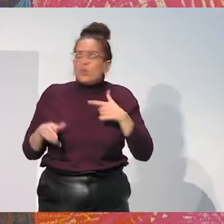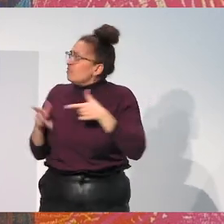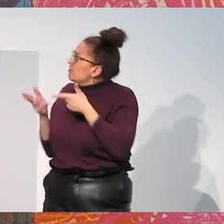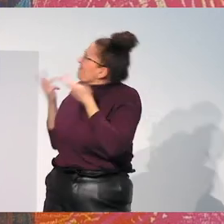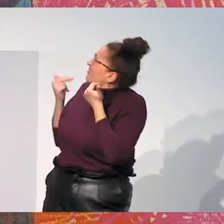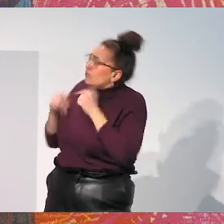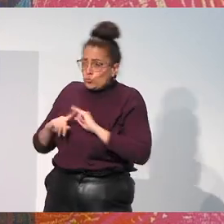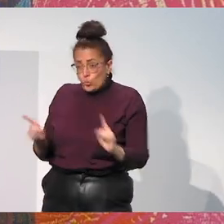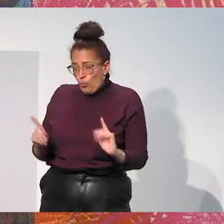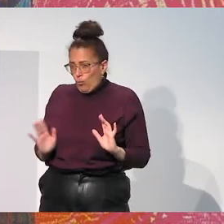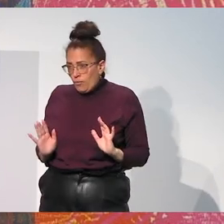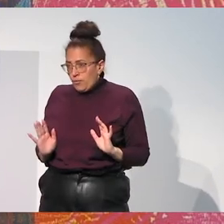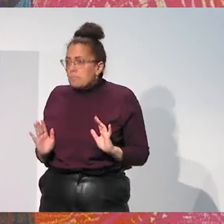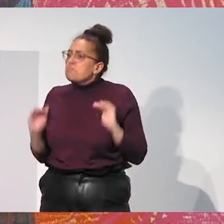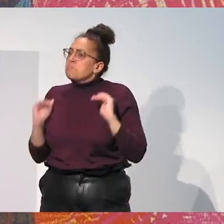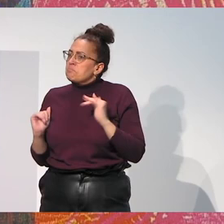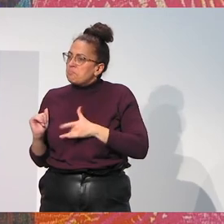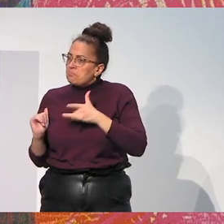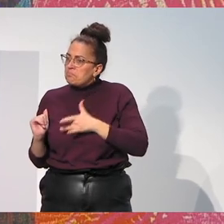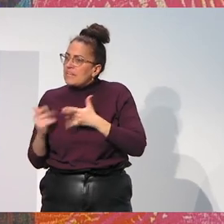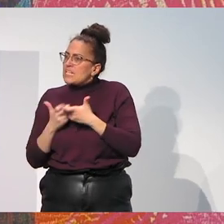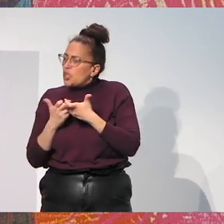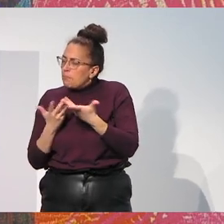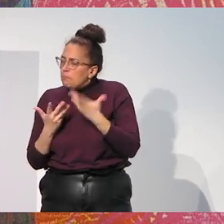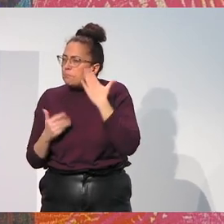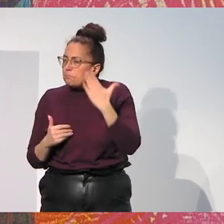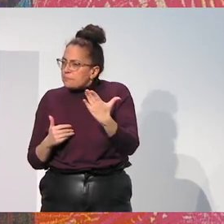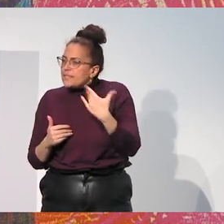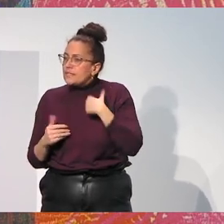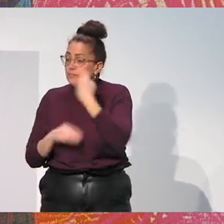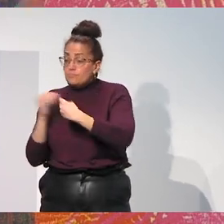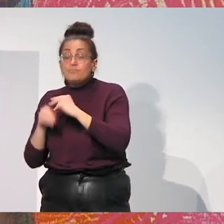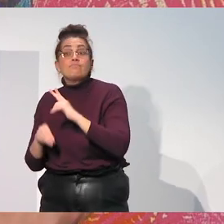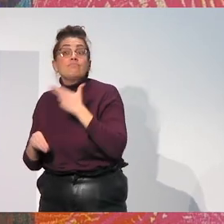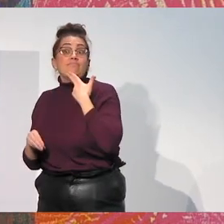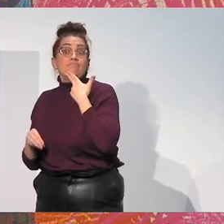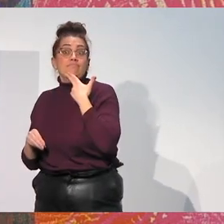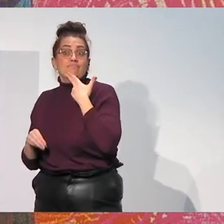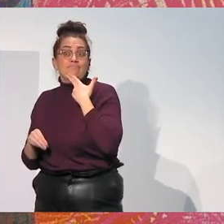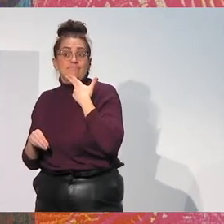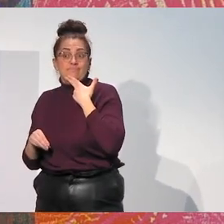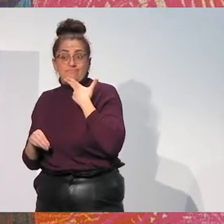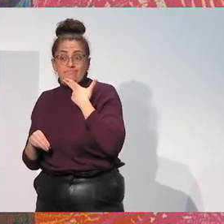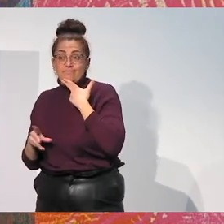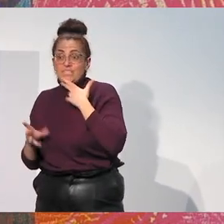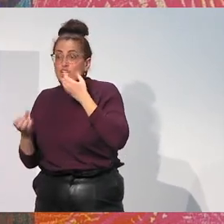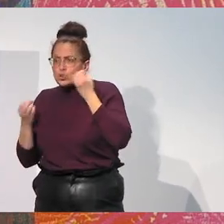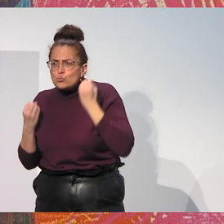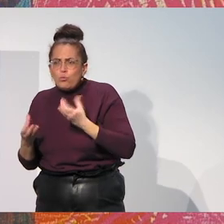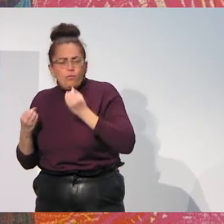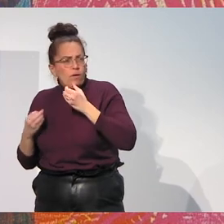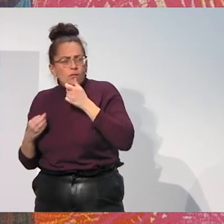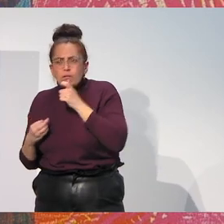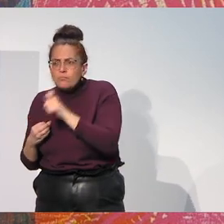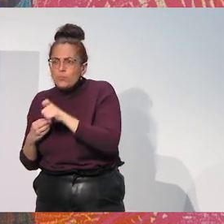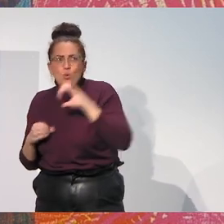c'était intéressant de voir que souvent, dans les utopies, on cite beaucoup le soleil,